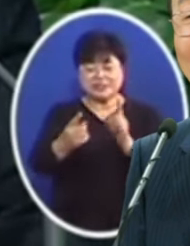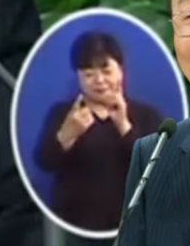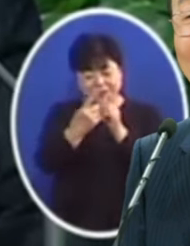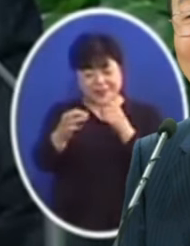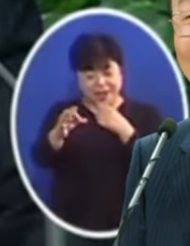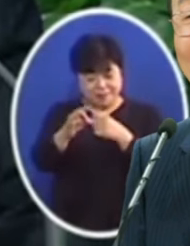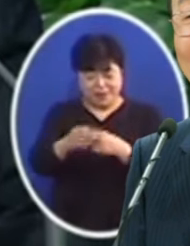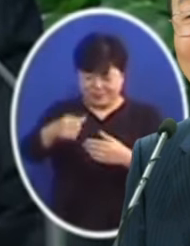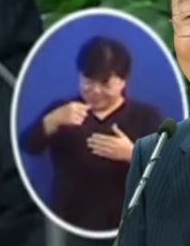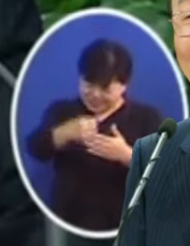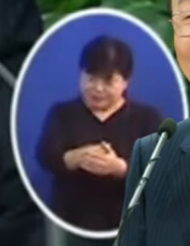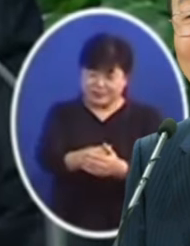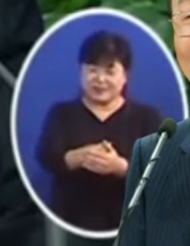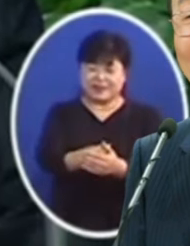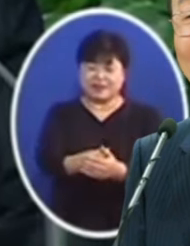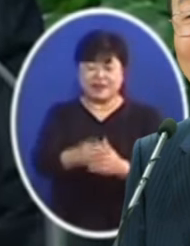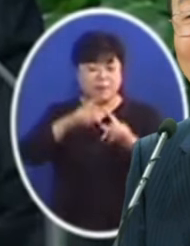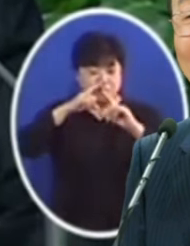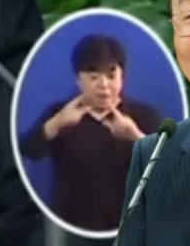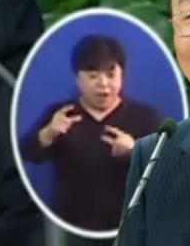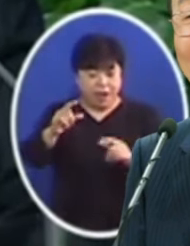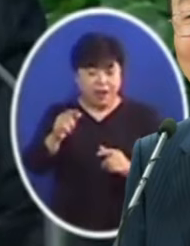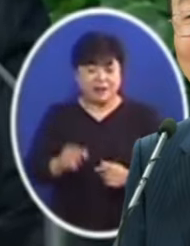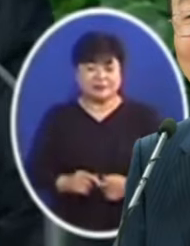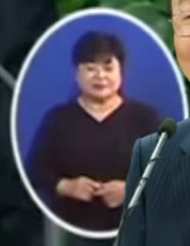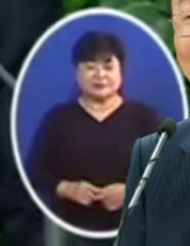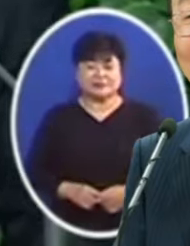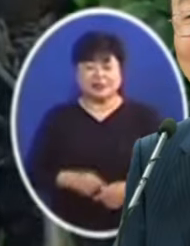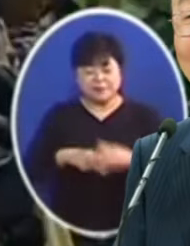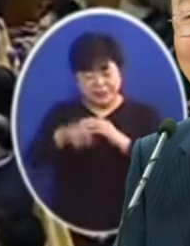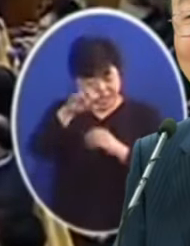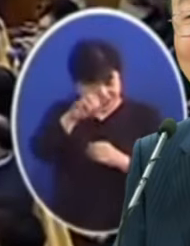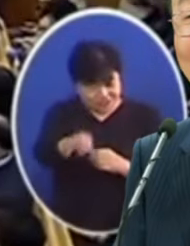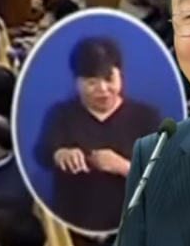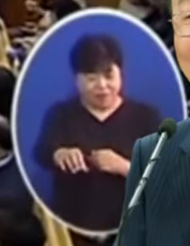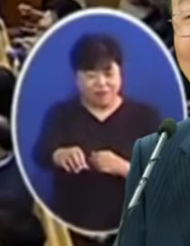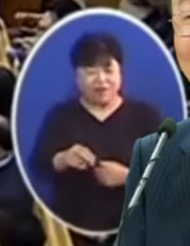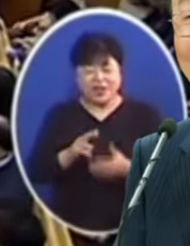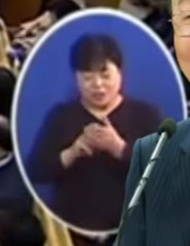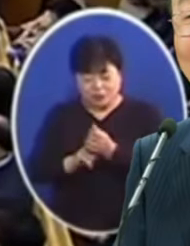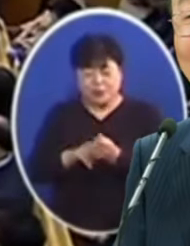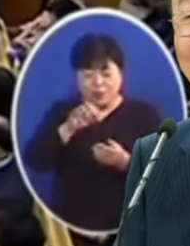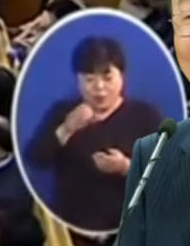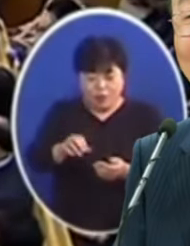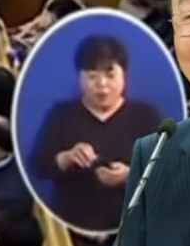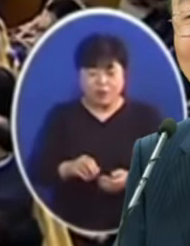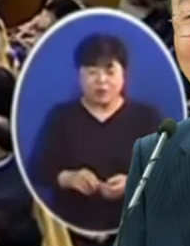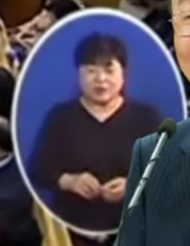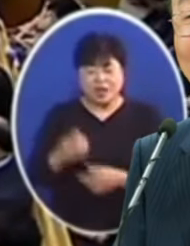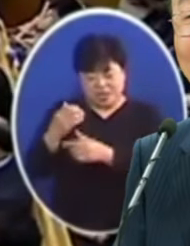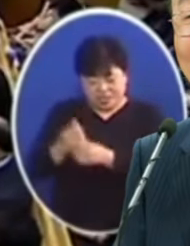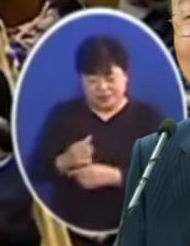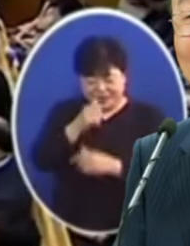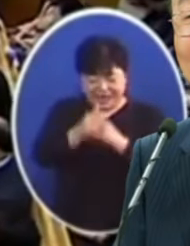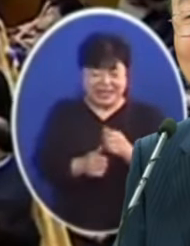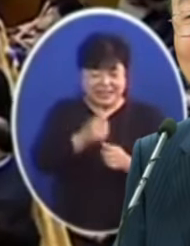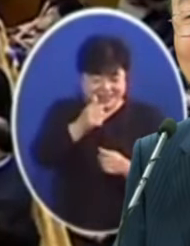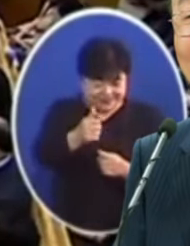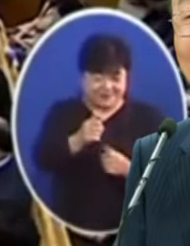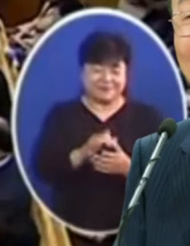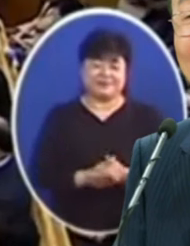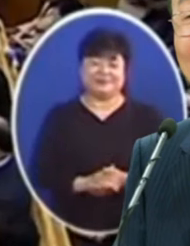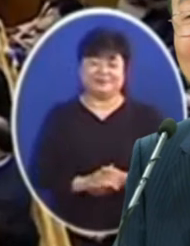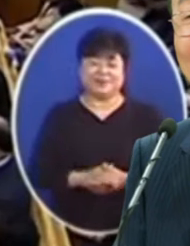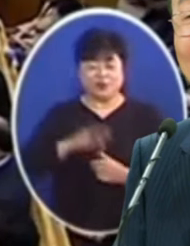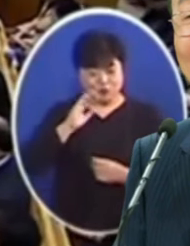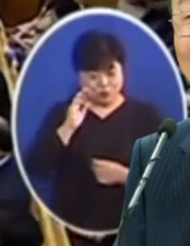만나면 담대하게 선언할 수가 있어요. 저는 나의 피난처요 나의 요새요 나의 의뢰하는 하나님이시란